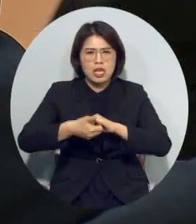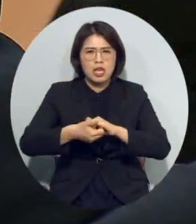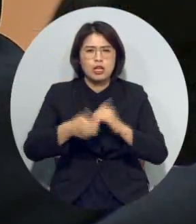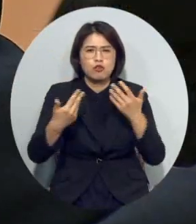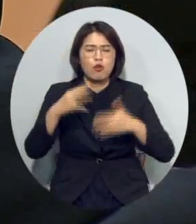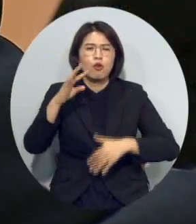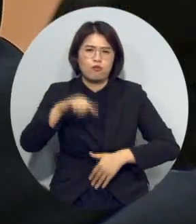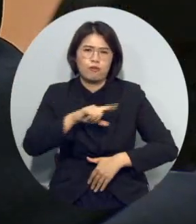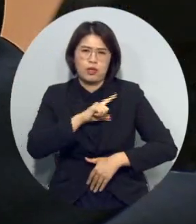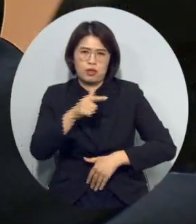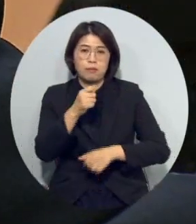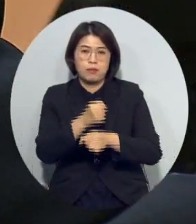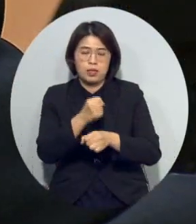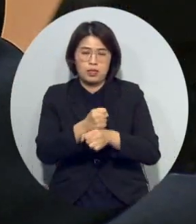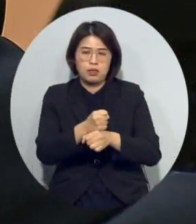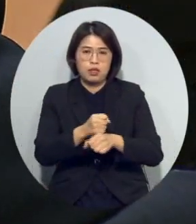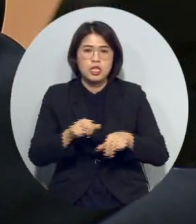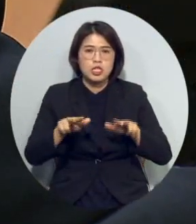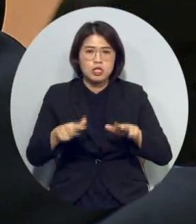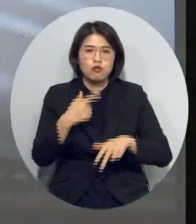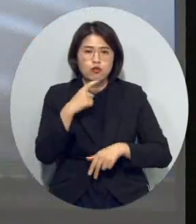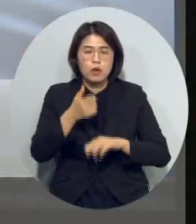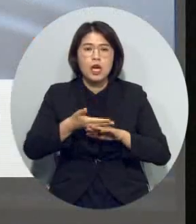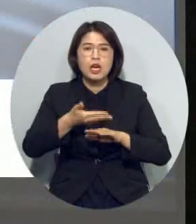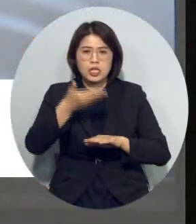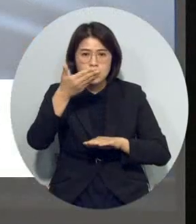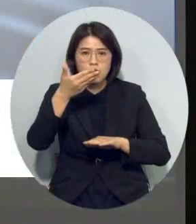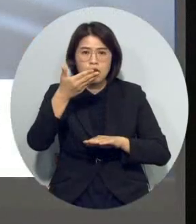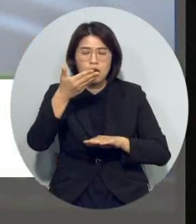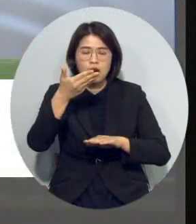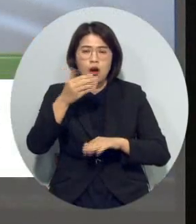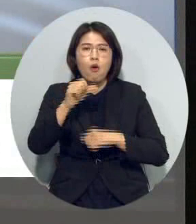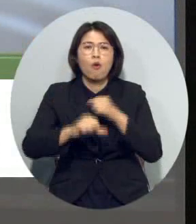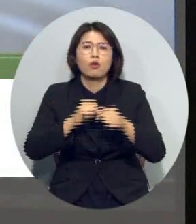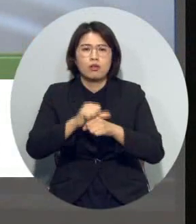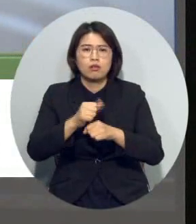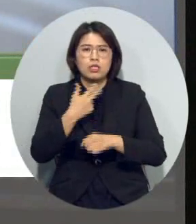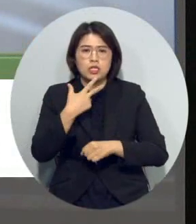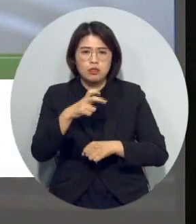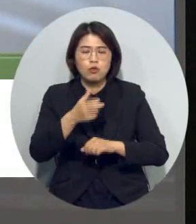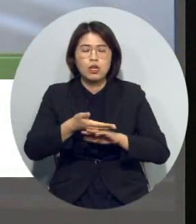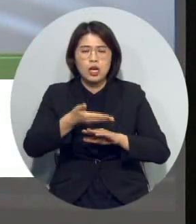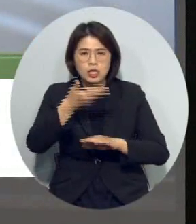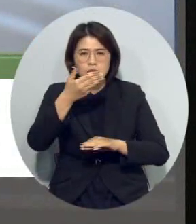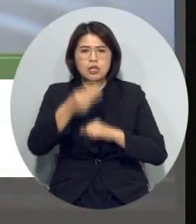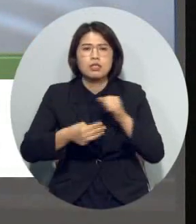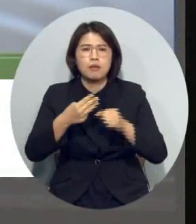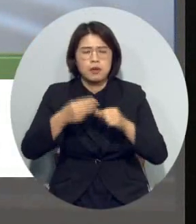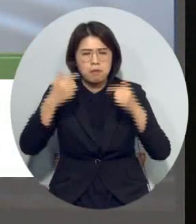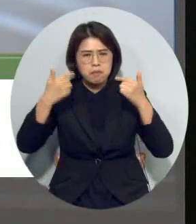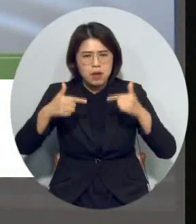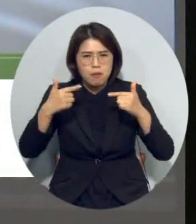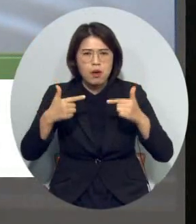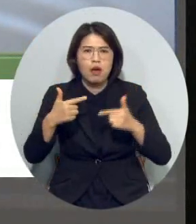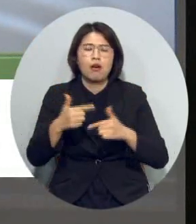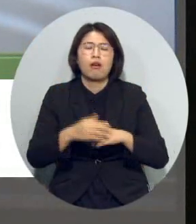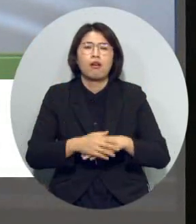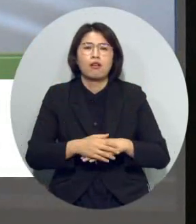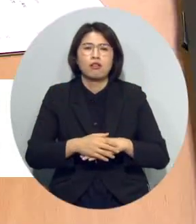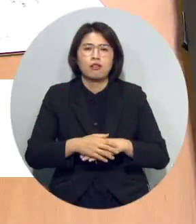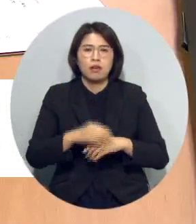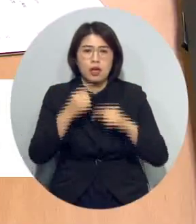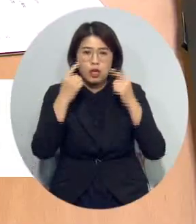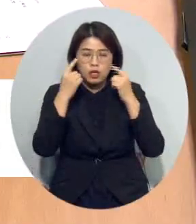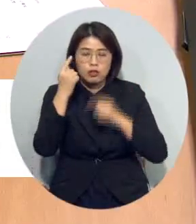면허를 발급하는 겁니다. 지금은 65세 이상 고령자는 5년, 75세 이상은 3년마다 운전자의 시력,